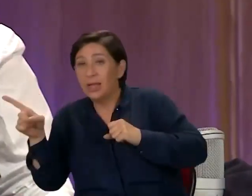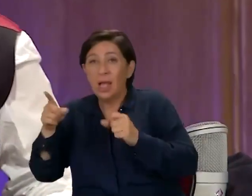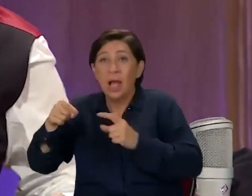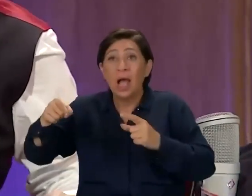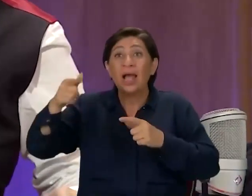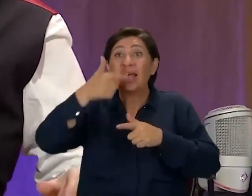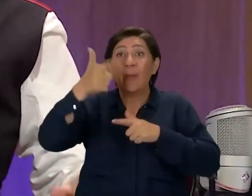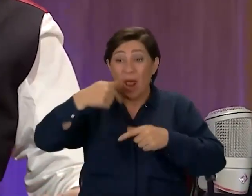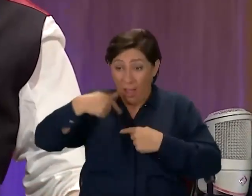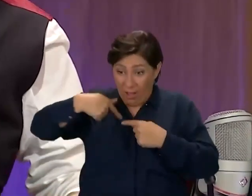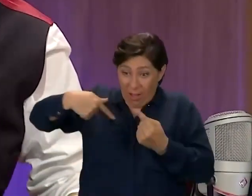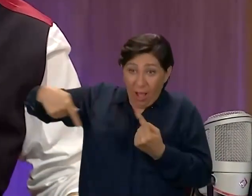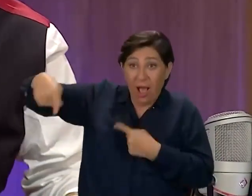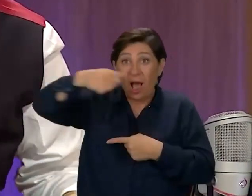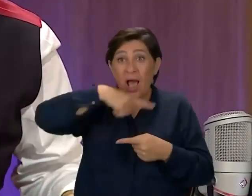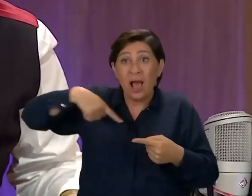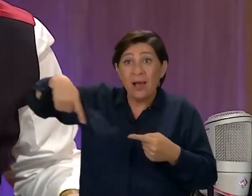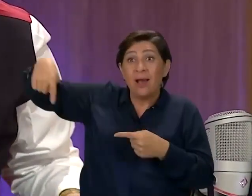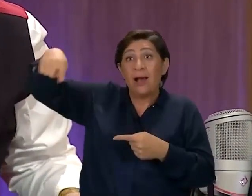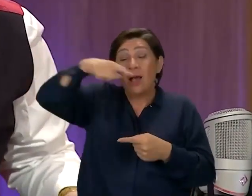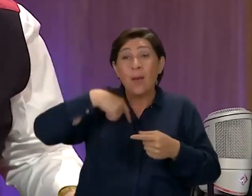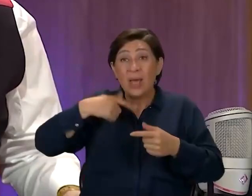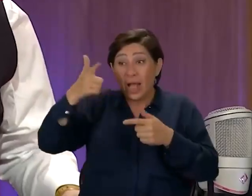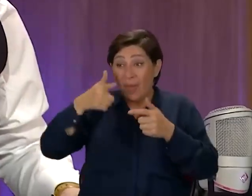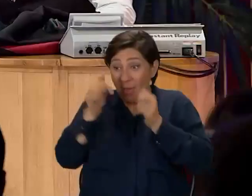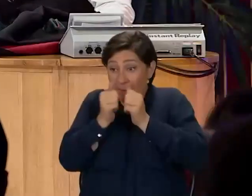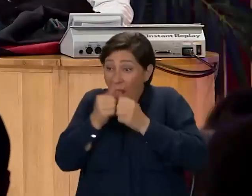etrafında kamerayla dönüyoruz ben de kamerayla beraber